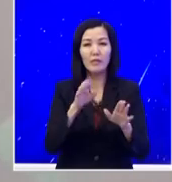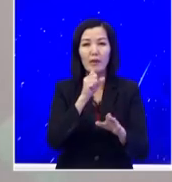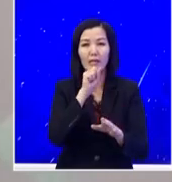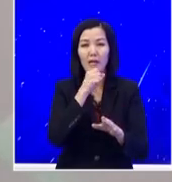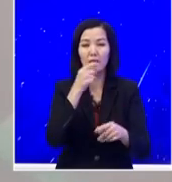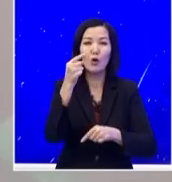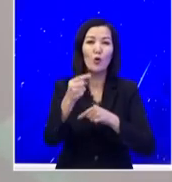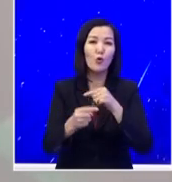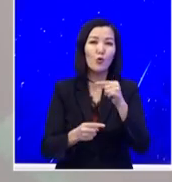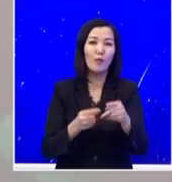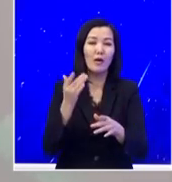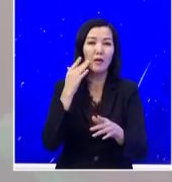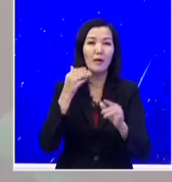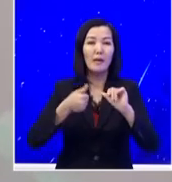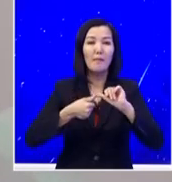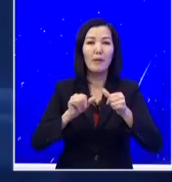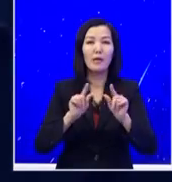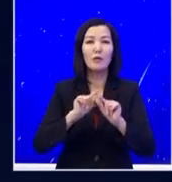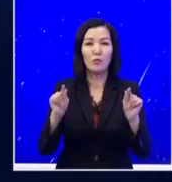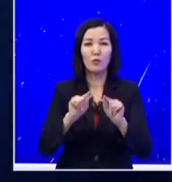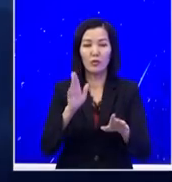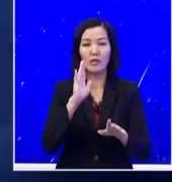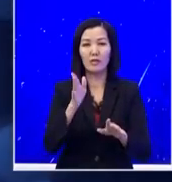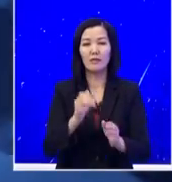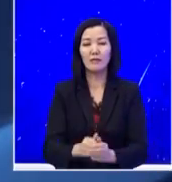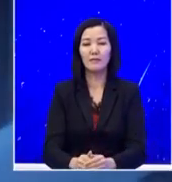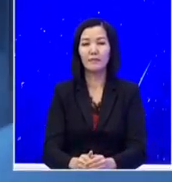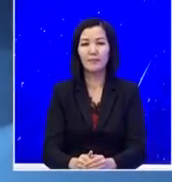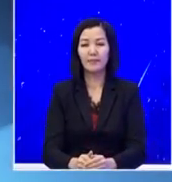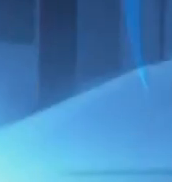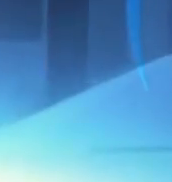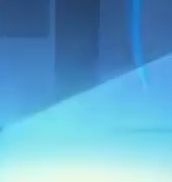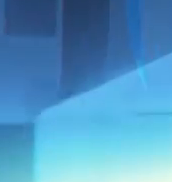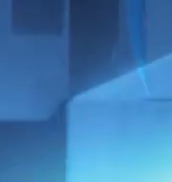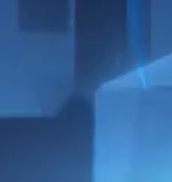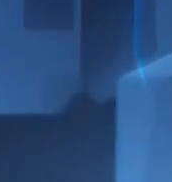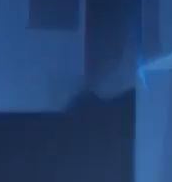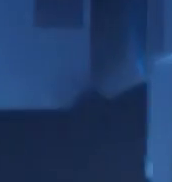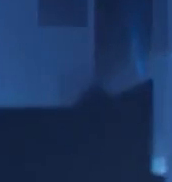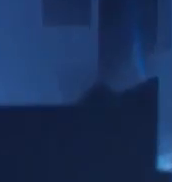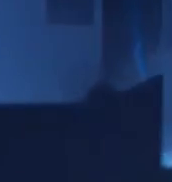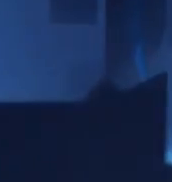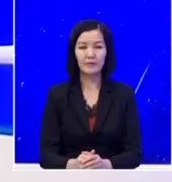ұрпағы мәңгі ұлықтайды ата. Гүлжанат Мақұлжанова, Серік Базылхан, Жетісу телеарнасы.